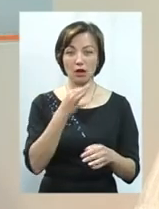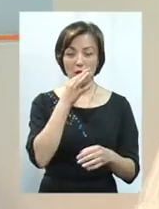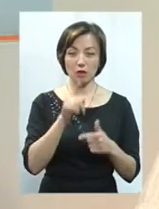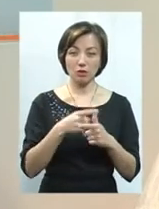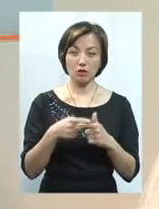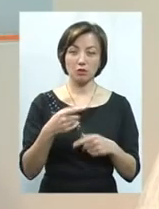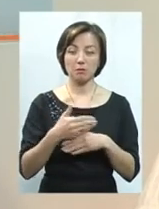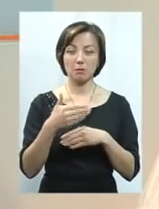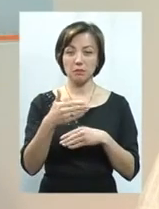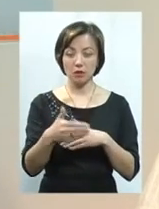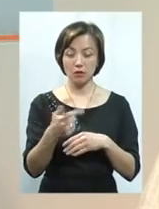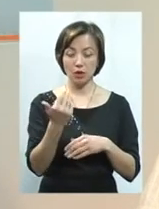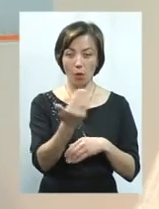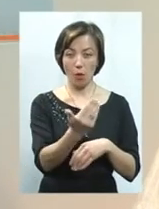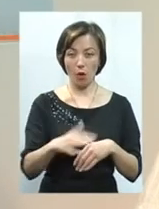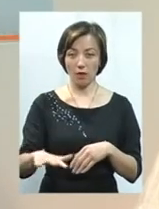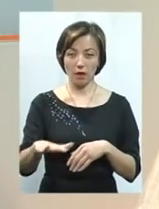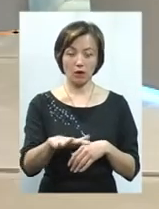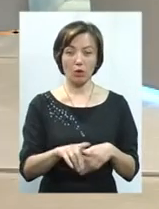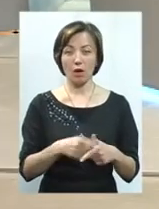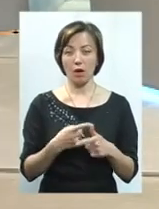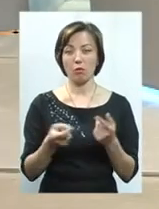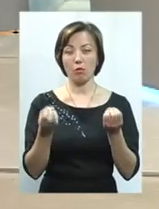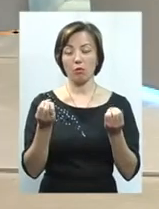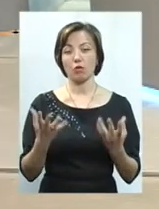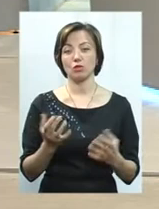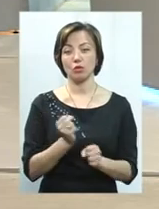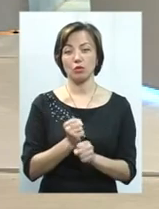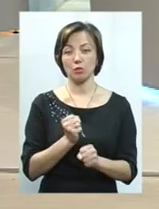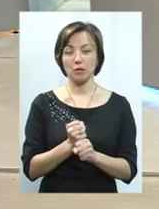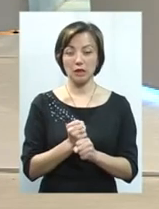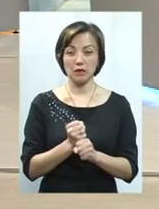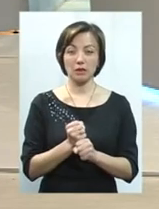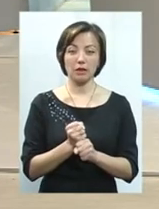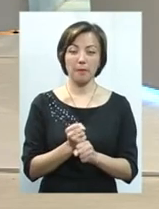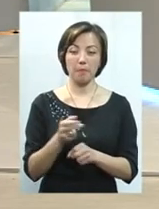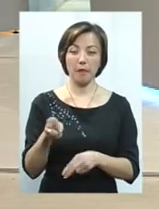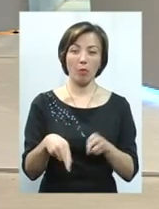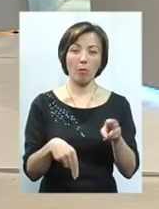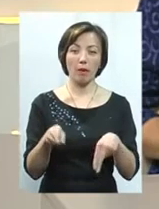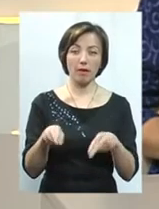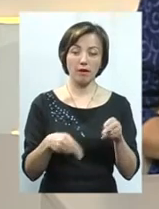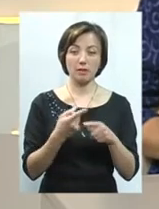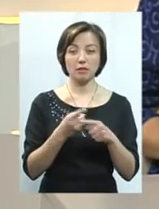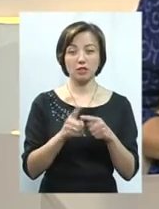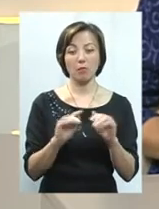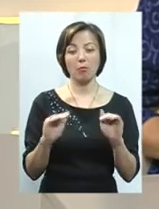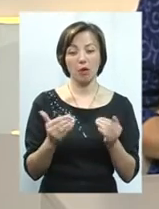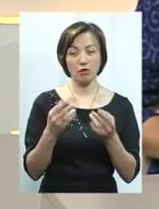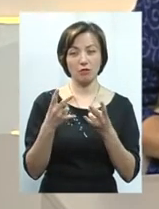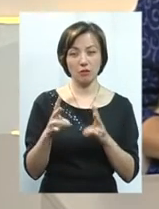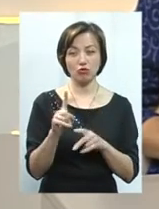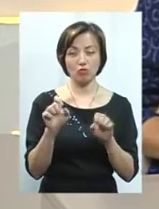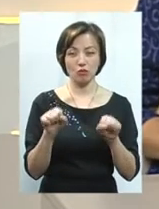пізно мітити, що його територія. Або просто-напросто робити кастрацію, це, скажімо, менше зло з тих, що може